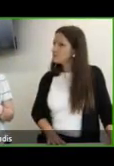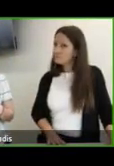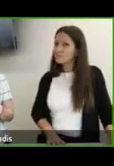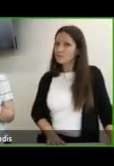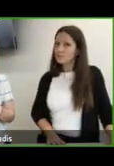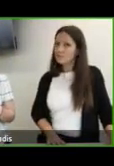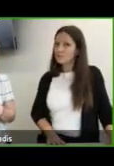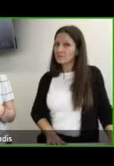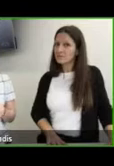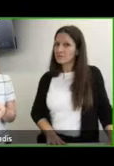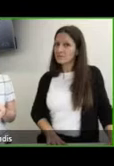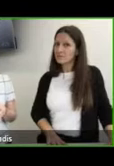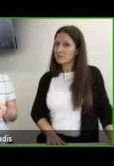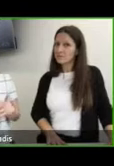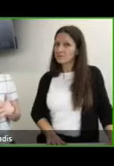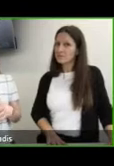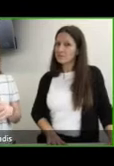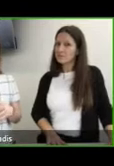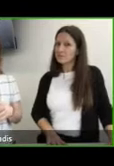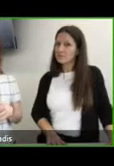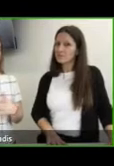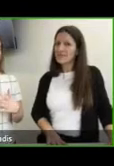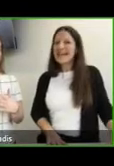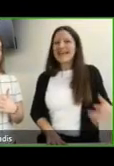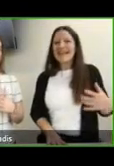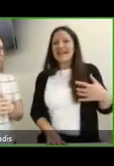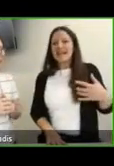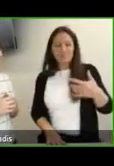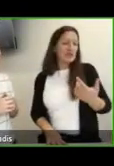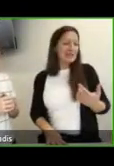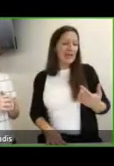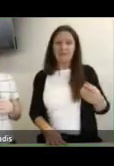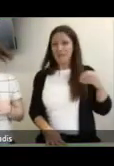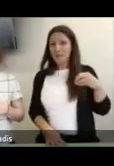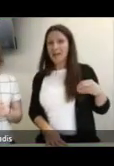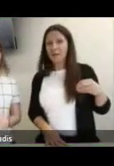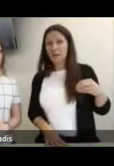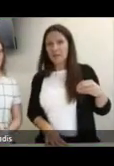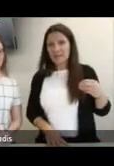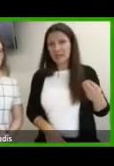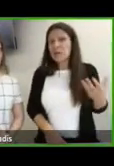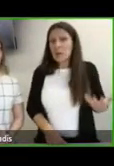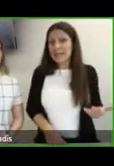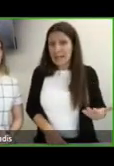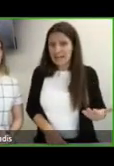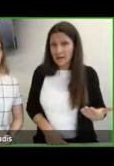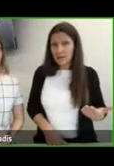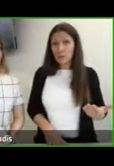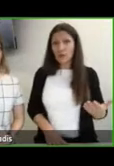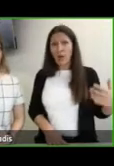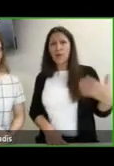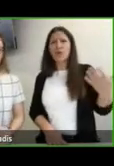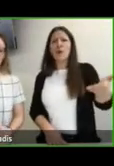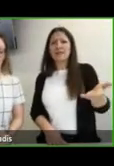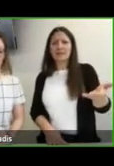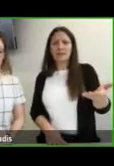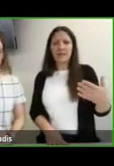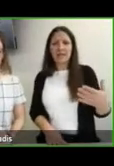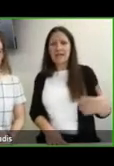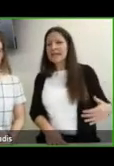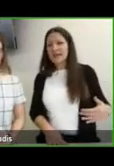devient apte à reproduire fidèlement. Et c'est pour ça que c'est important, dans le fond, de se questionner sur les intentions de l'auteur. Pourquoi ça a